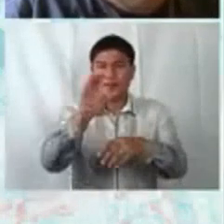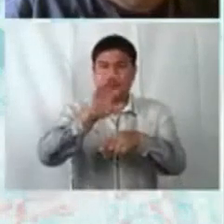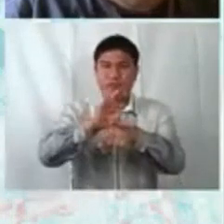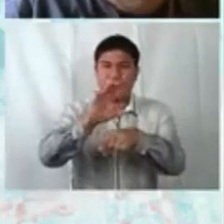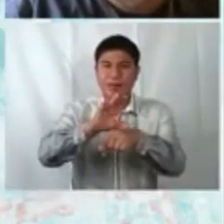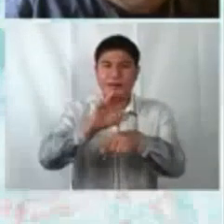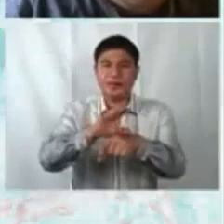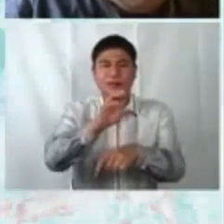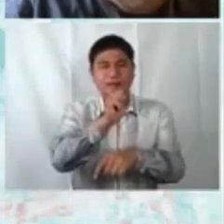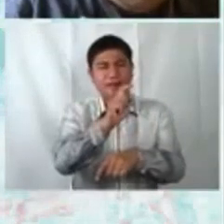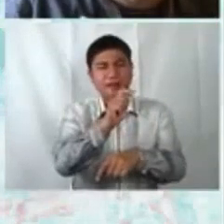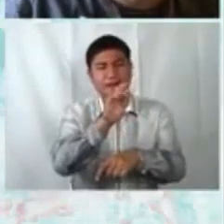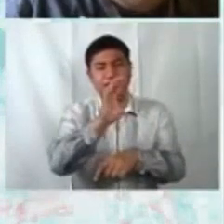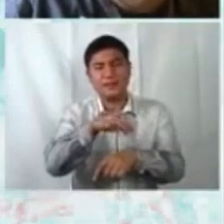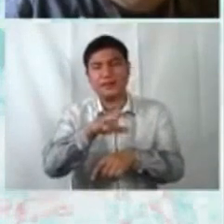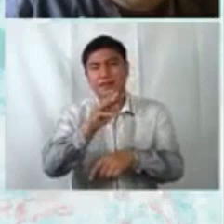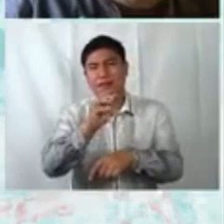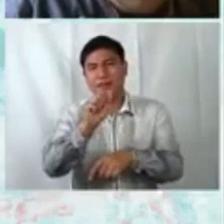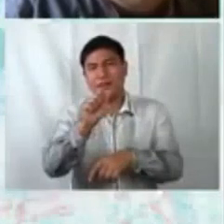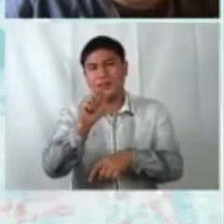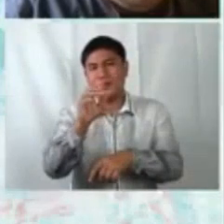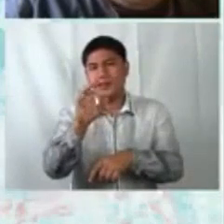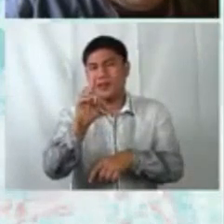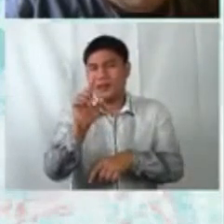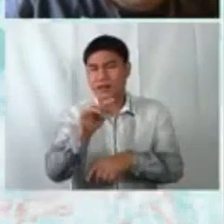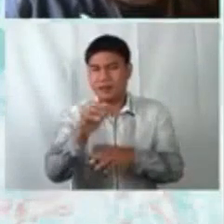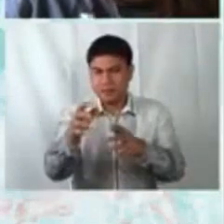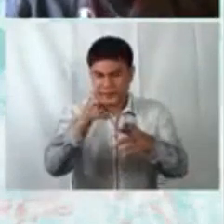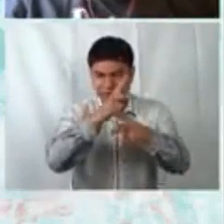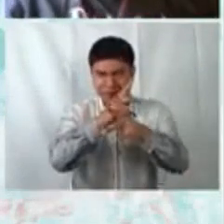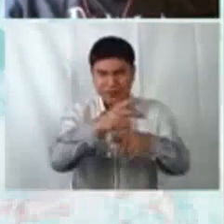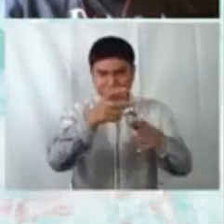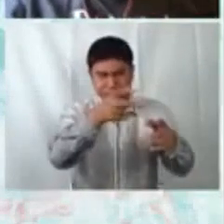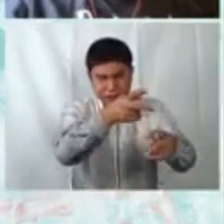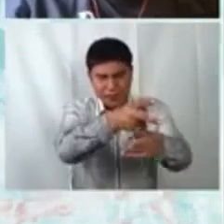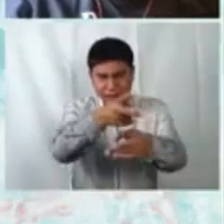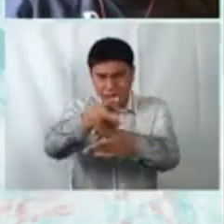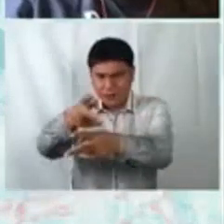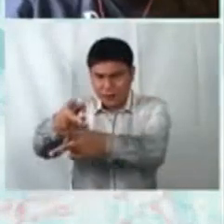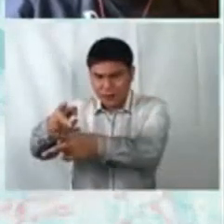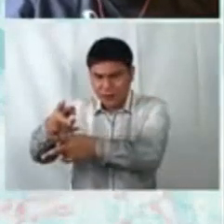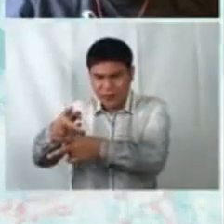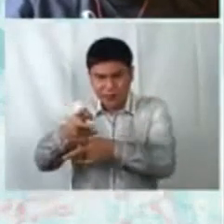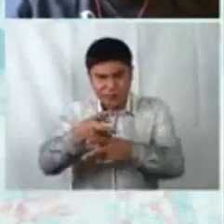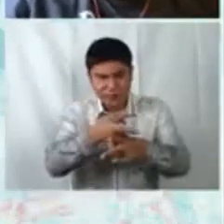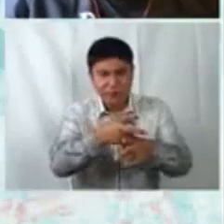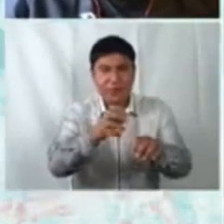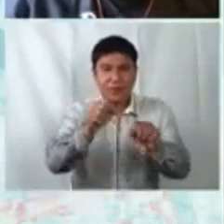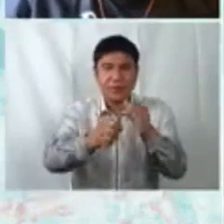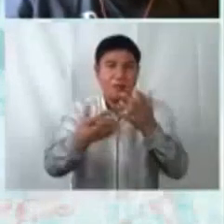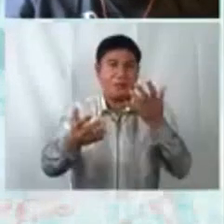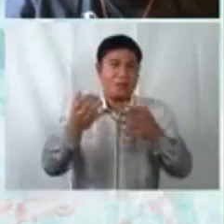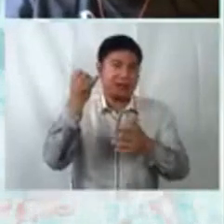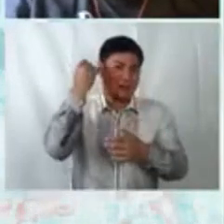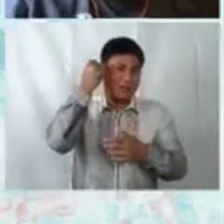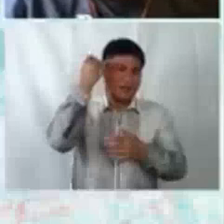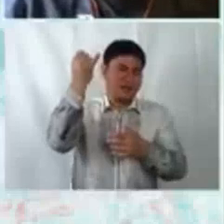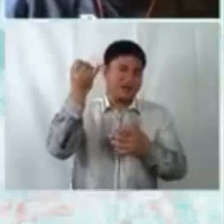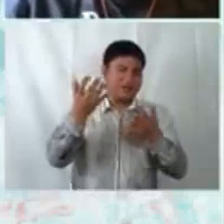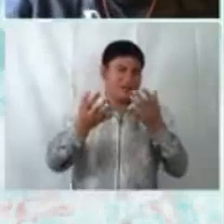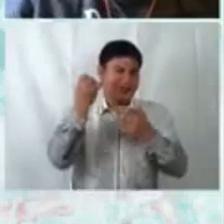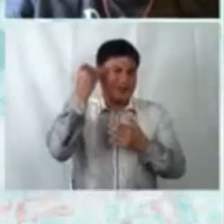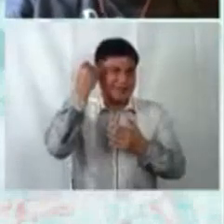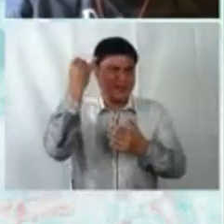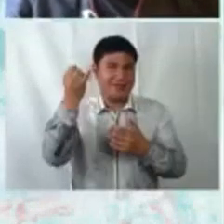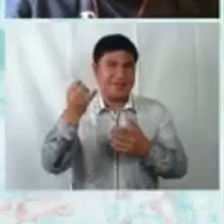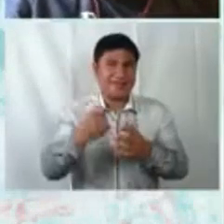ang may 1,000 kawal sa magkabilang bahagi ng kalsada. So hindi yung basta-basta po yung imagination natin, nakala natin yung ganyan